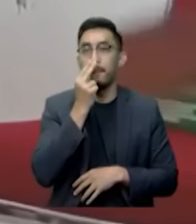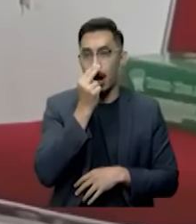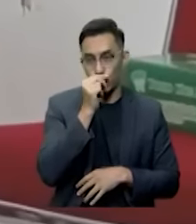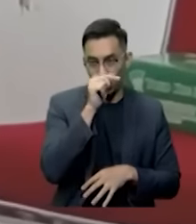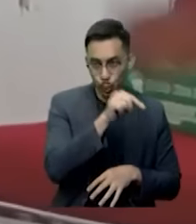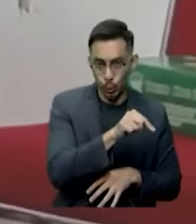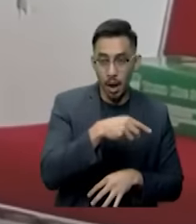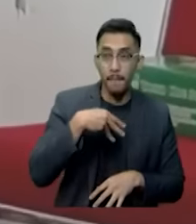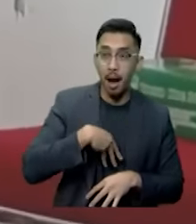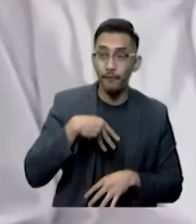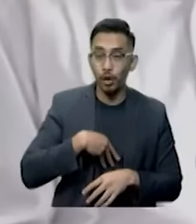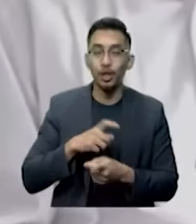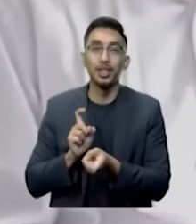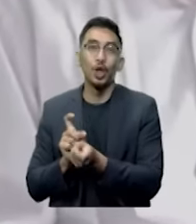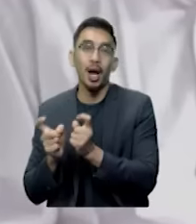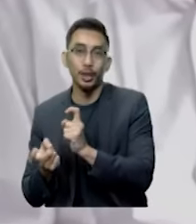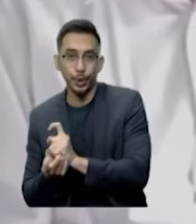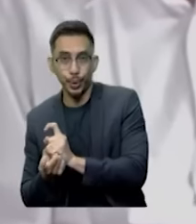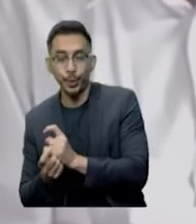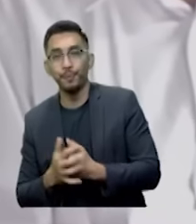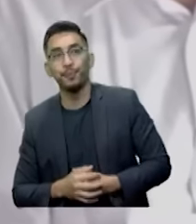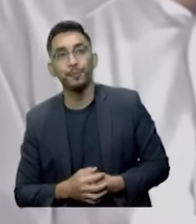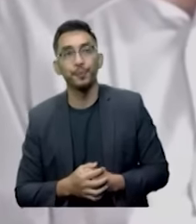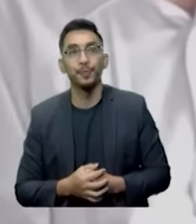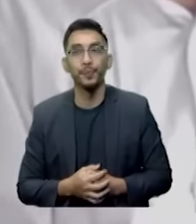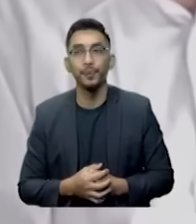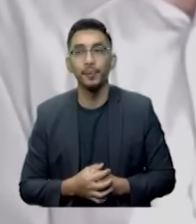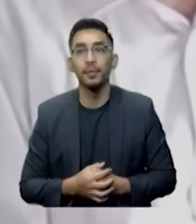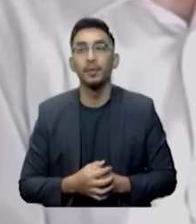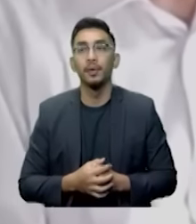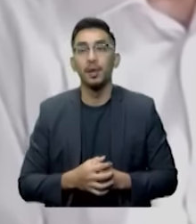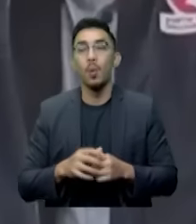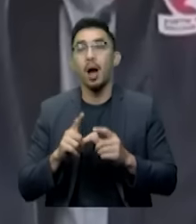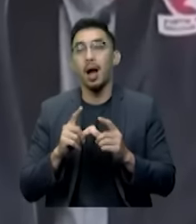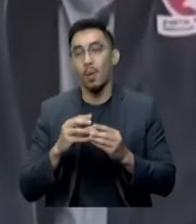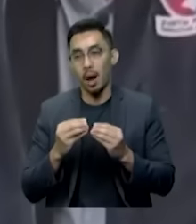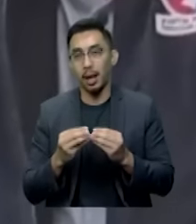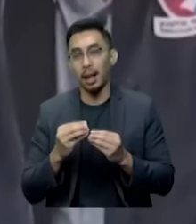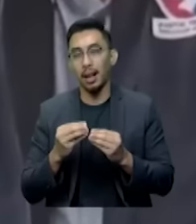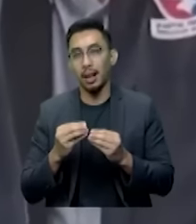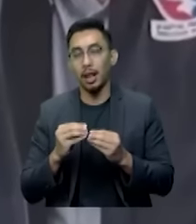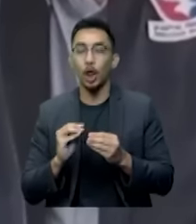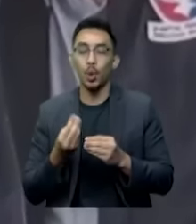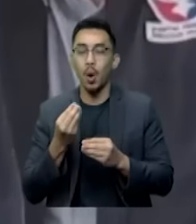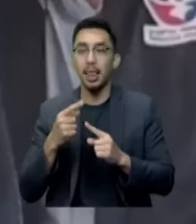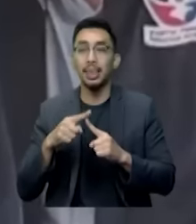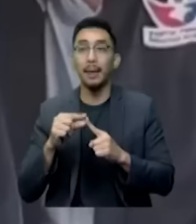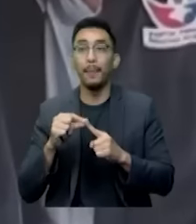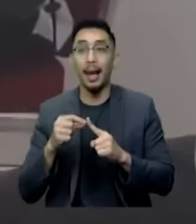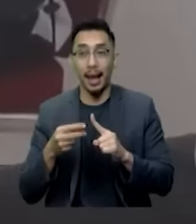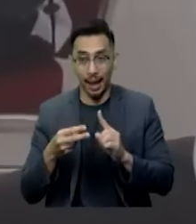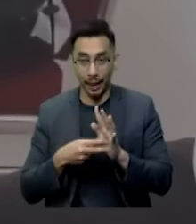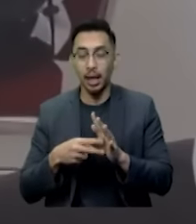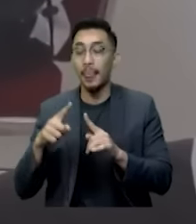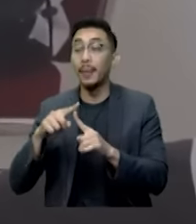di Sidoarjo, Jawa Timur. Hal ini ditegaskan oleh Wakil Ketua TPN TGB Muhammad Zainul Majdi, yang juga Ketua Harian Nasional Partai Perindo